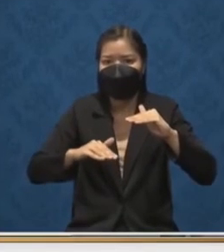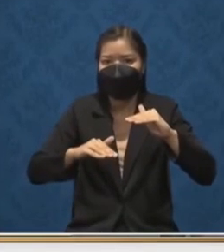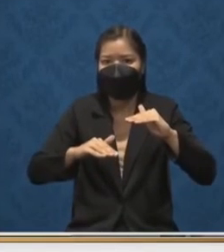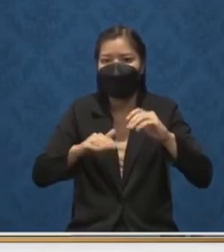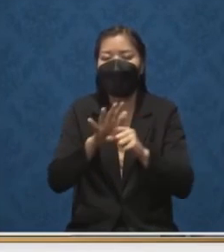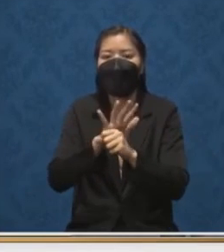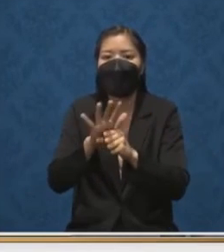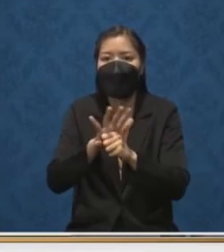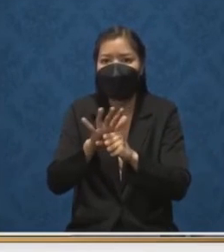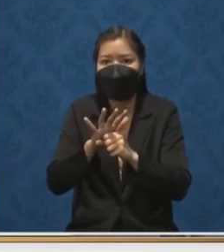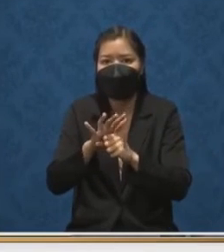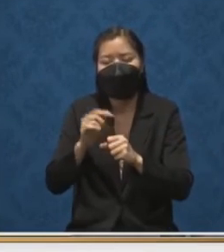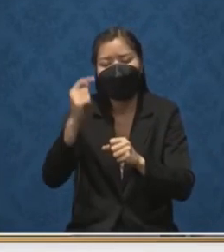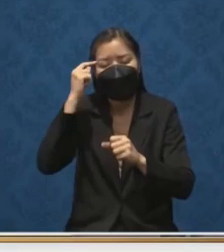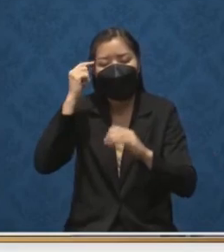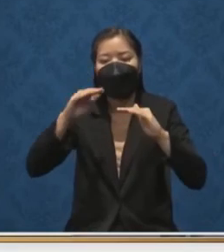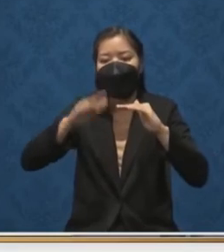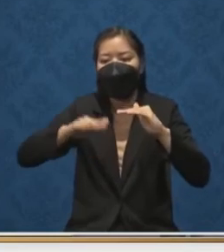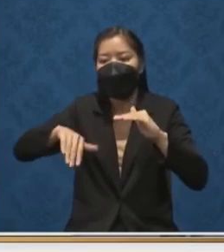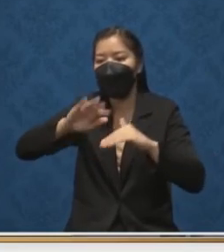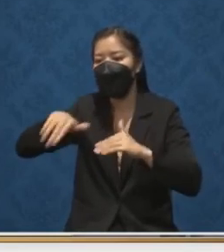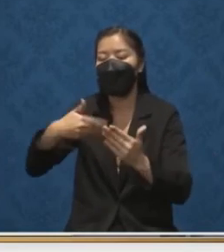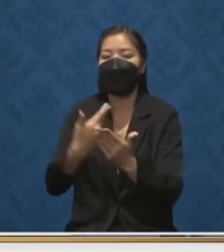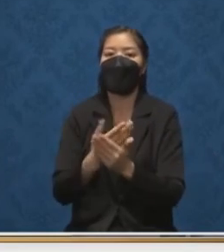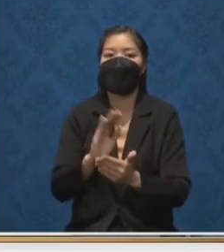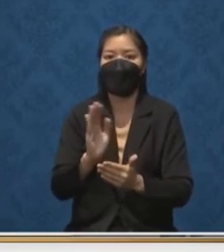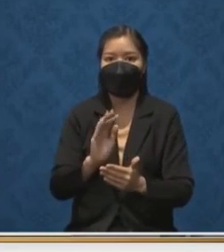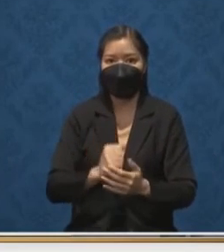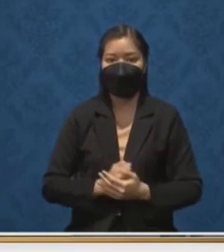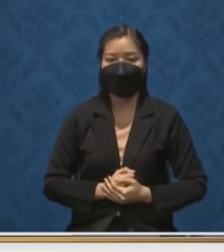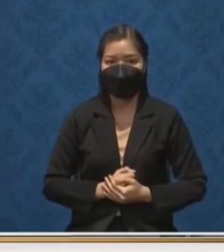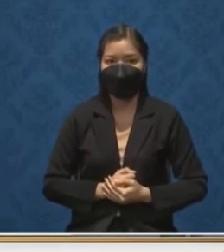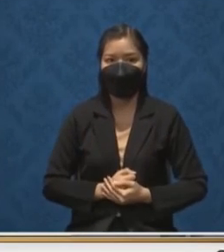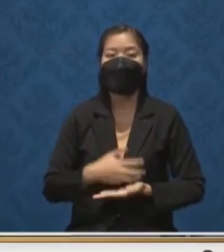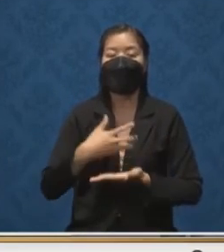หมายที่จะตัดครับอันนี้ก็ขออนุญาตกราบเรียนไว้เพื่อเป็นข้อสังเกตครับขอบพระคุณมากครับ